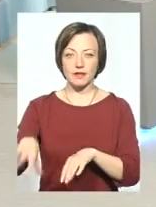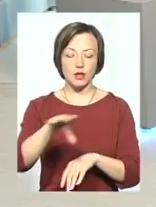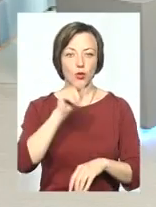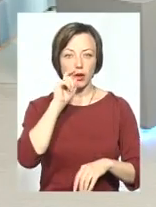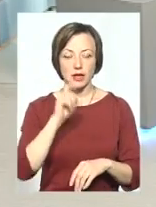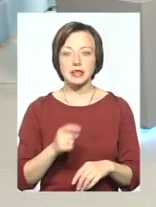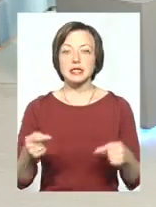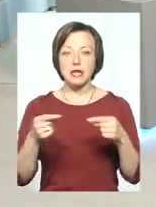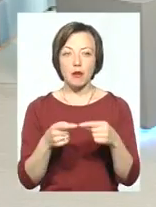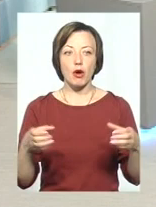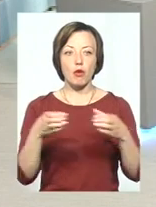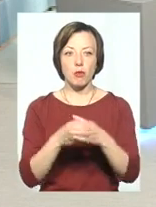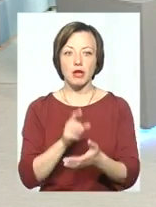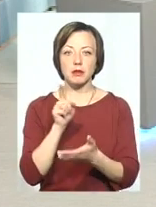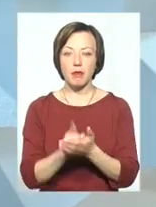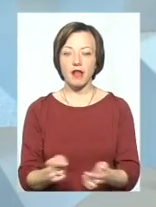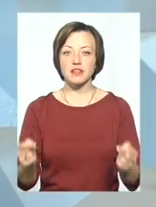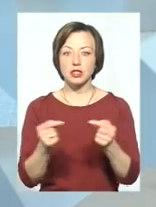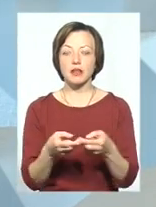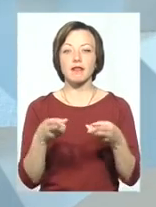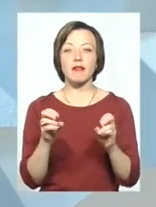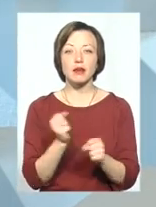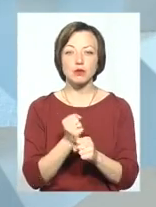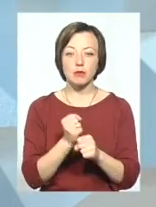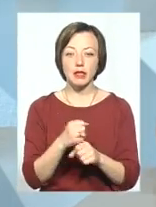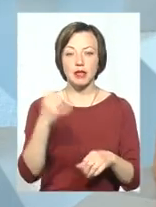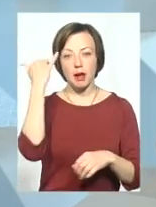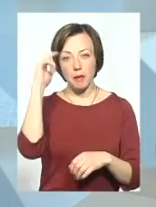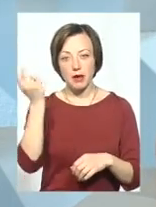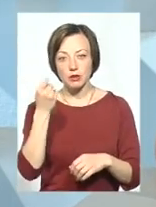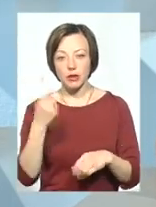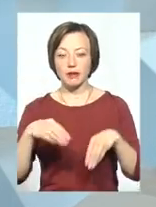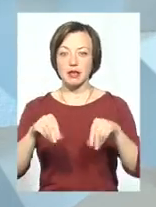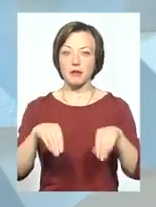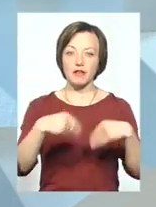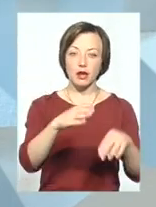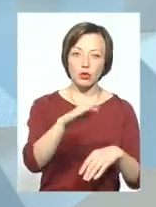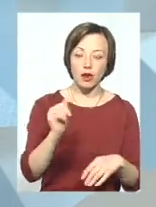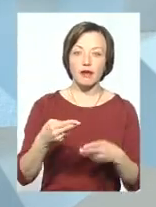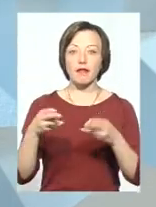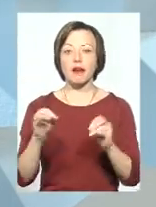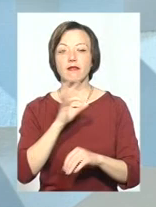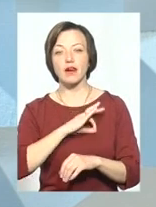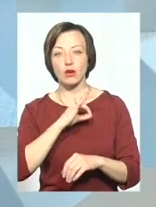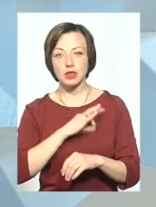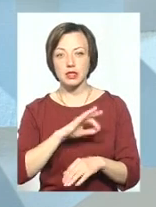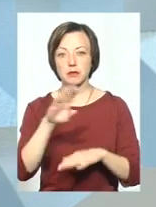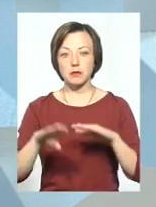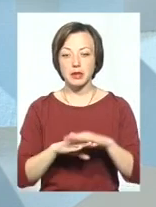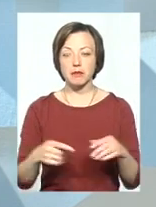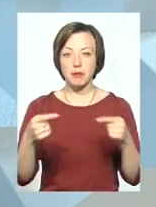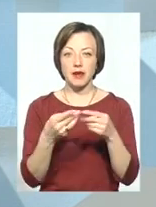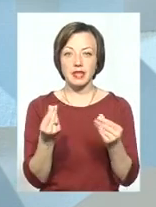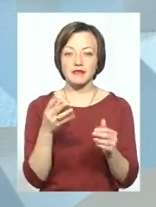рівні. Саме громада має визначати, де їй зробити пасовище, де їй землі віддати в оренду, де можливо використати під певні